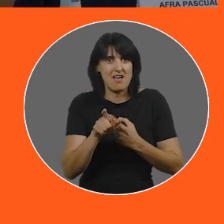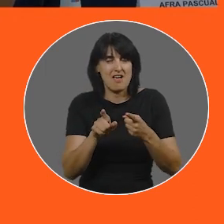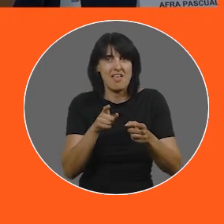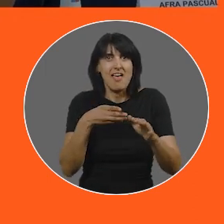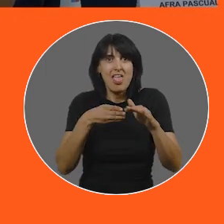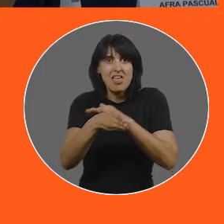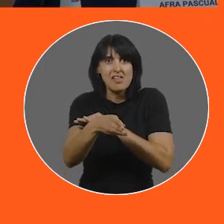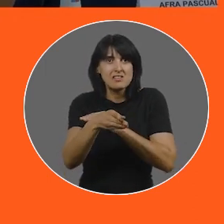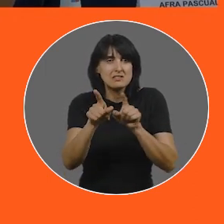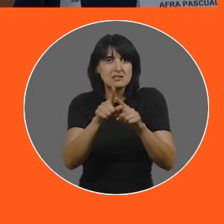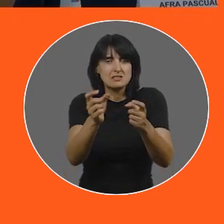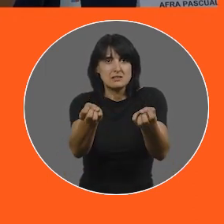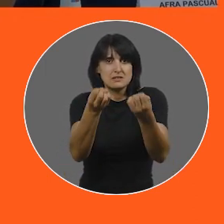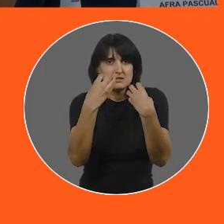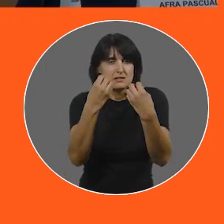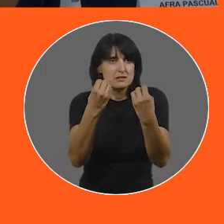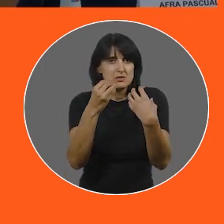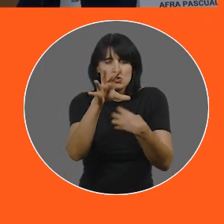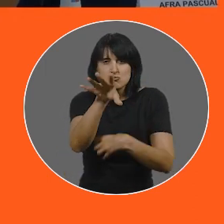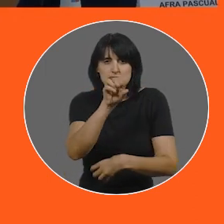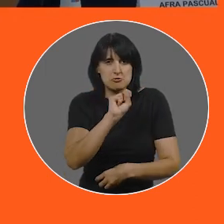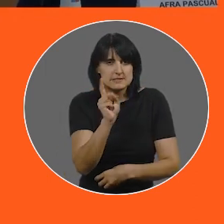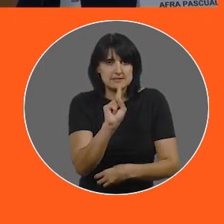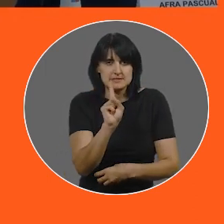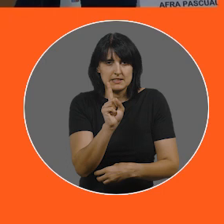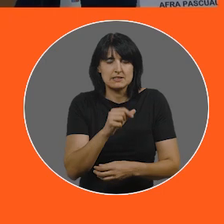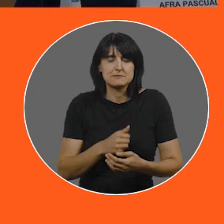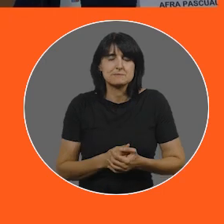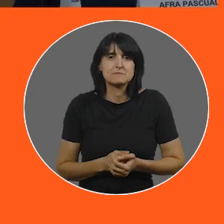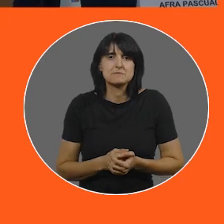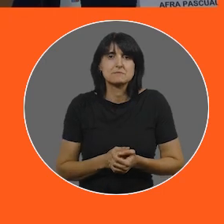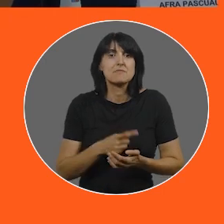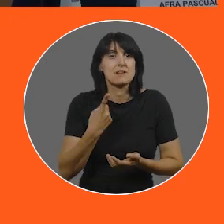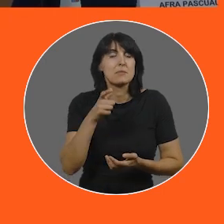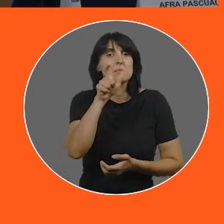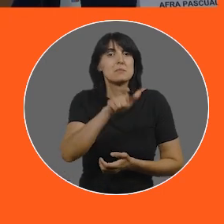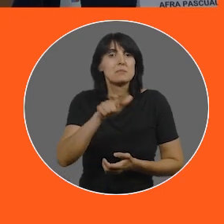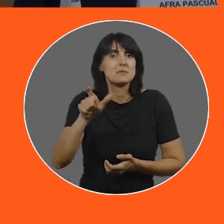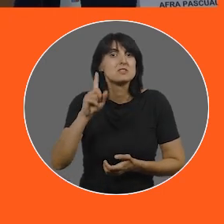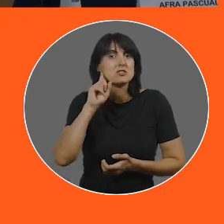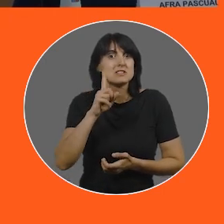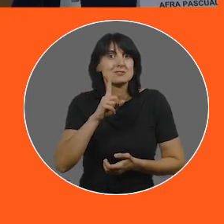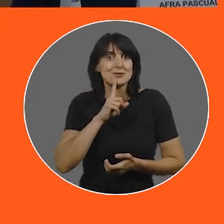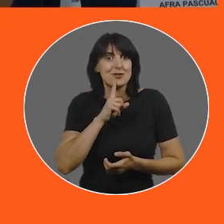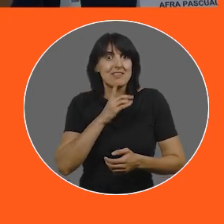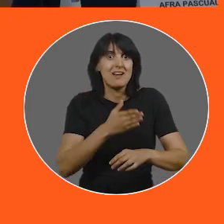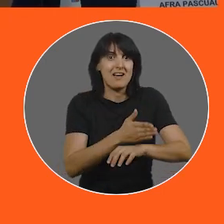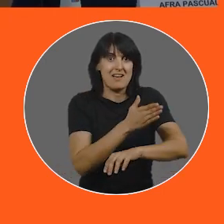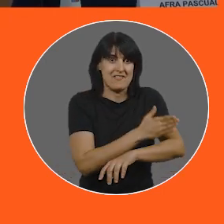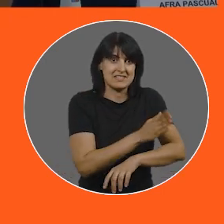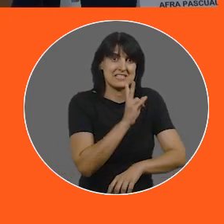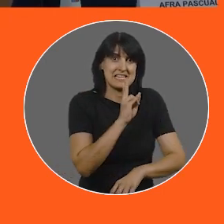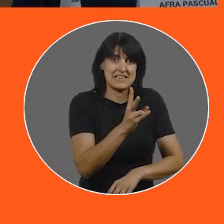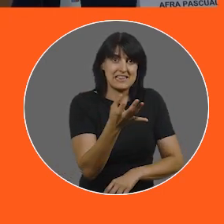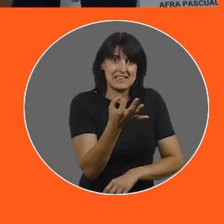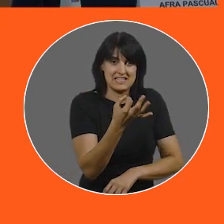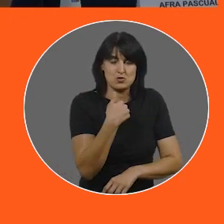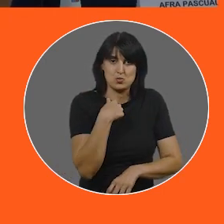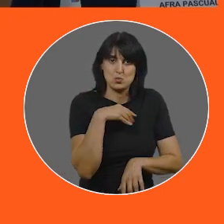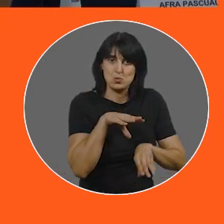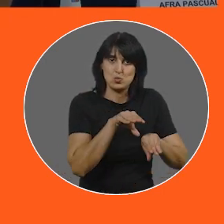sentir aquestes persones quan accedeixen a webs complexes. O bé, les persones sordes. Jo al principi he explicat que